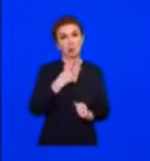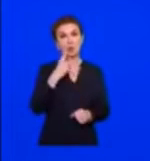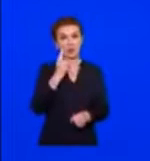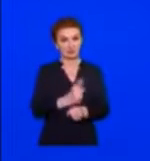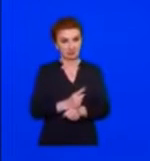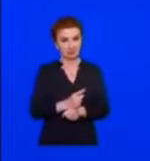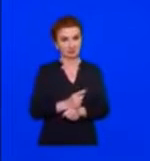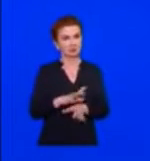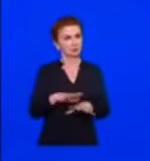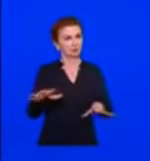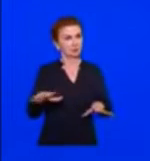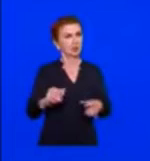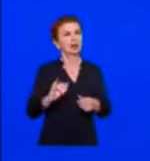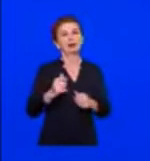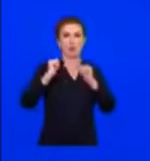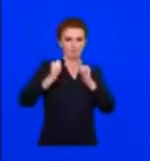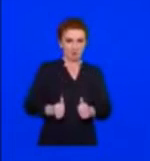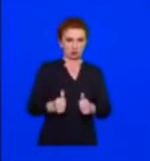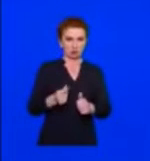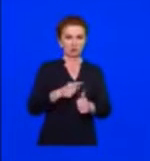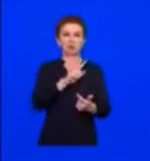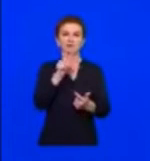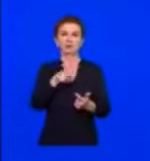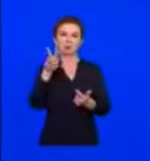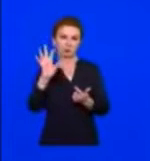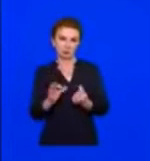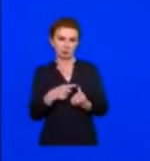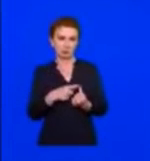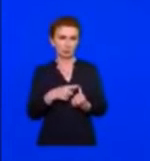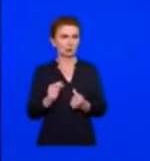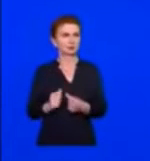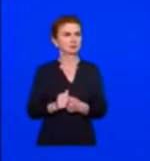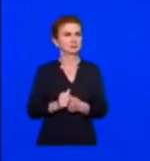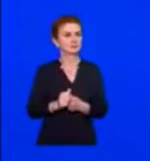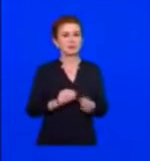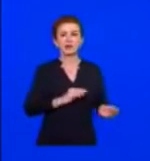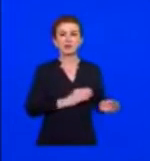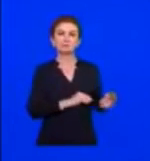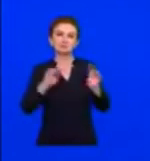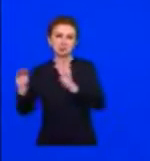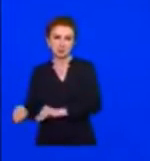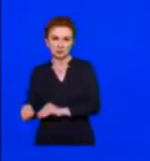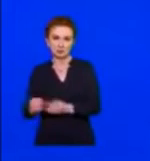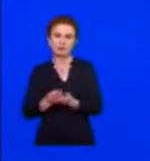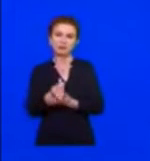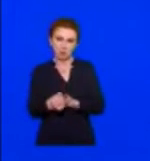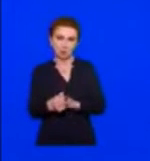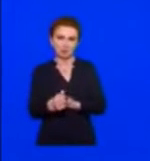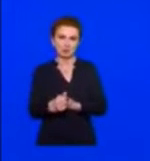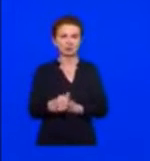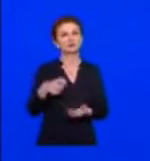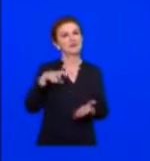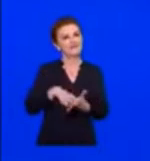zakresie w ramach postojowego ZUS-u, przenoszenia, przesuwania płatności, gwarancji, ale